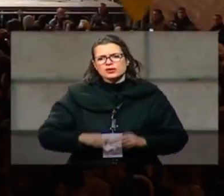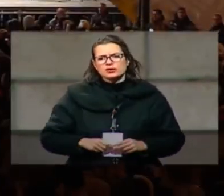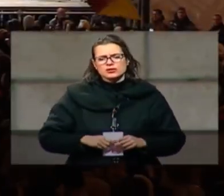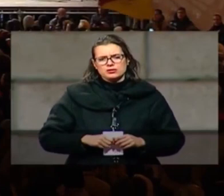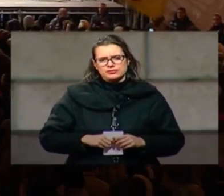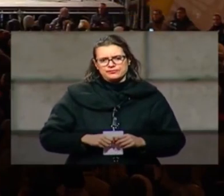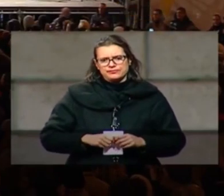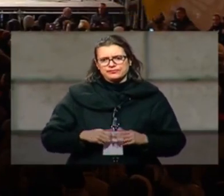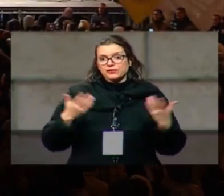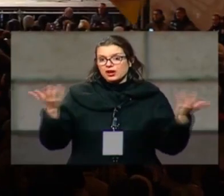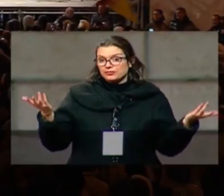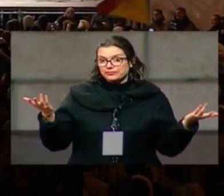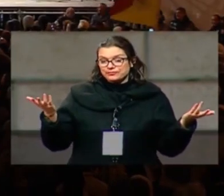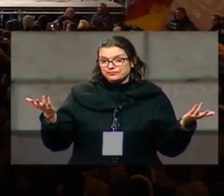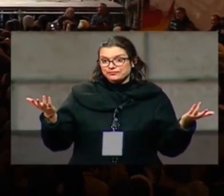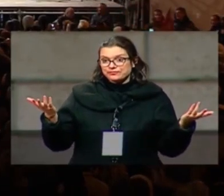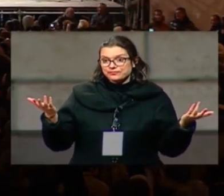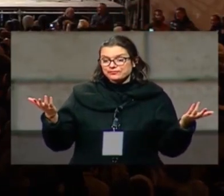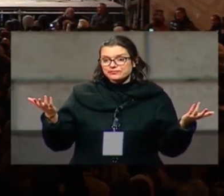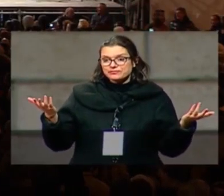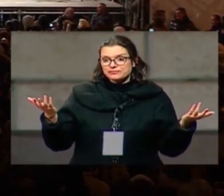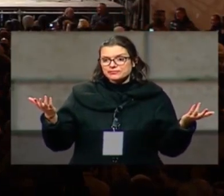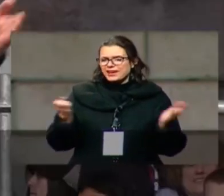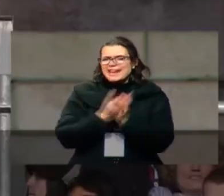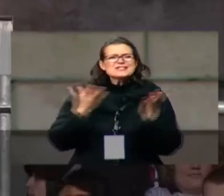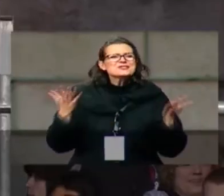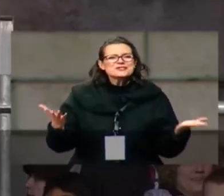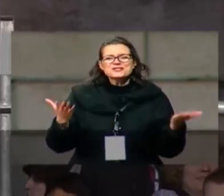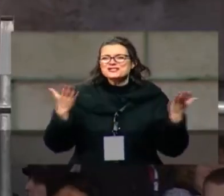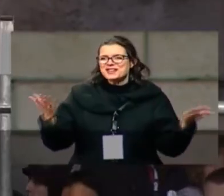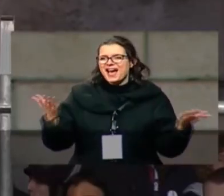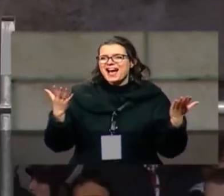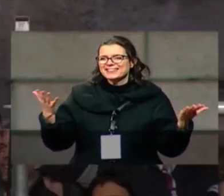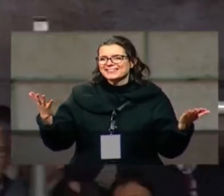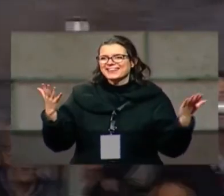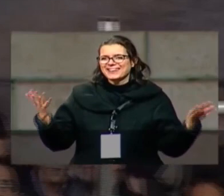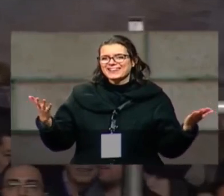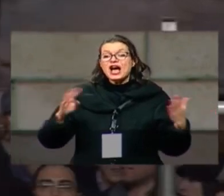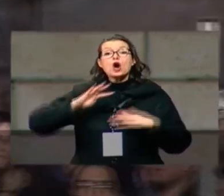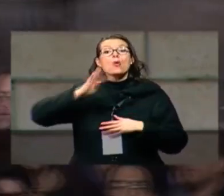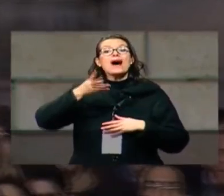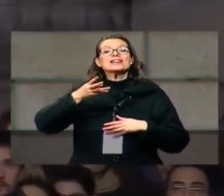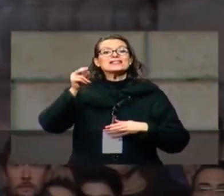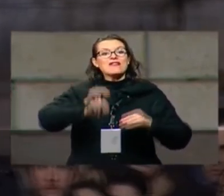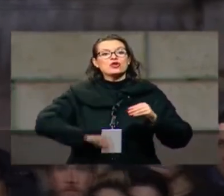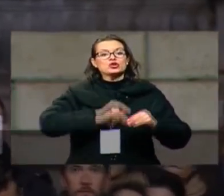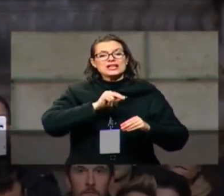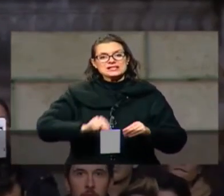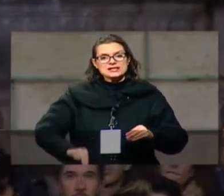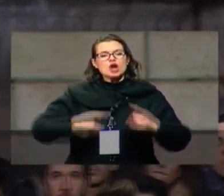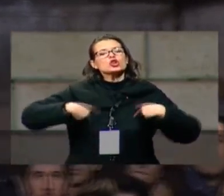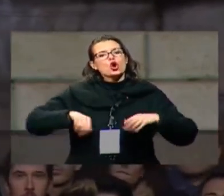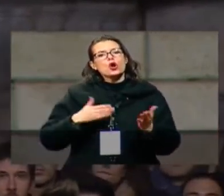e allora E allora cosa sta succedendo al quarto alla quarta votazione noi